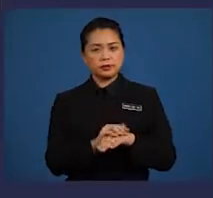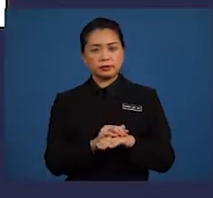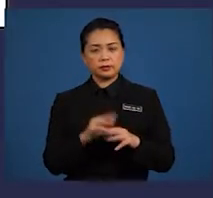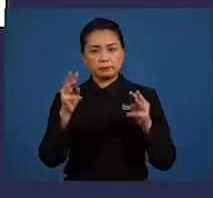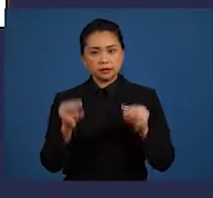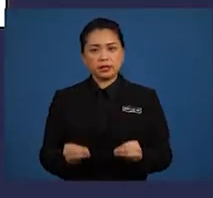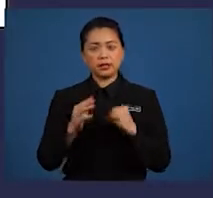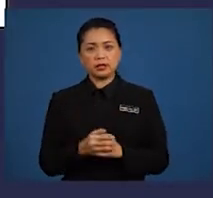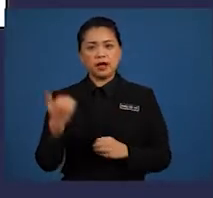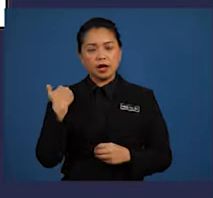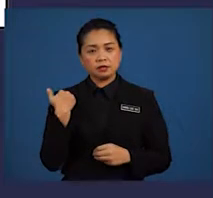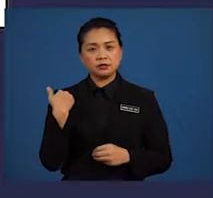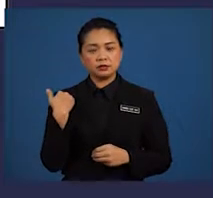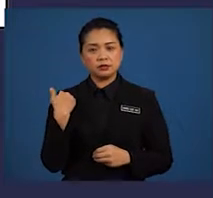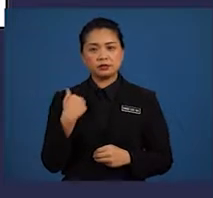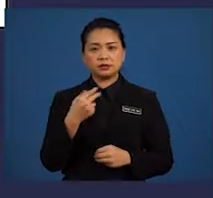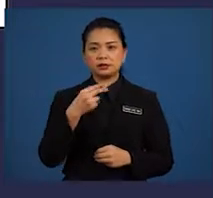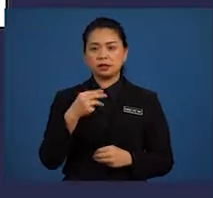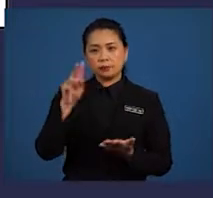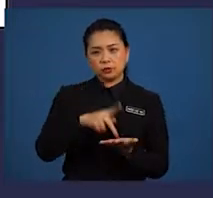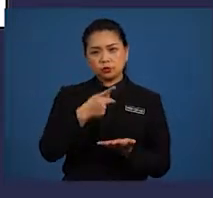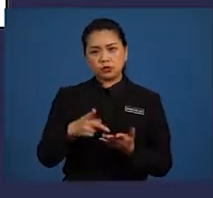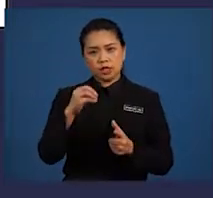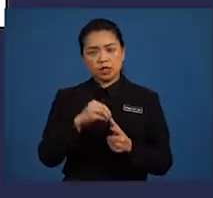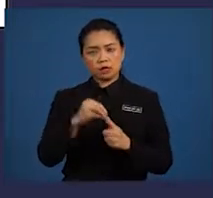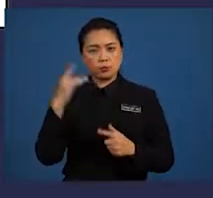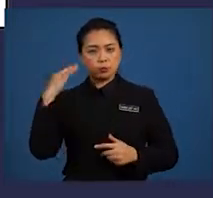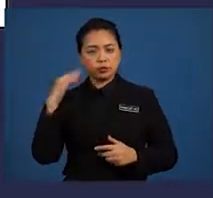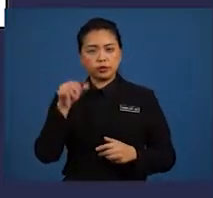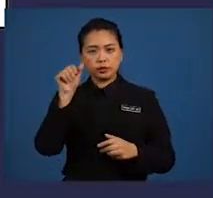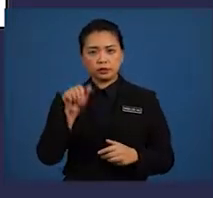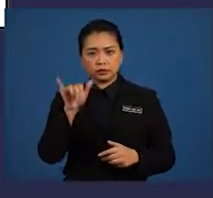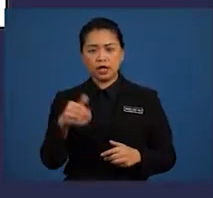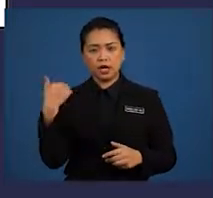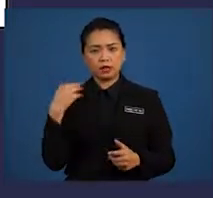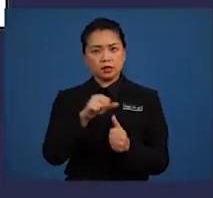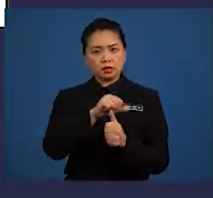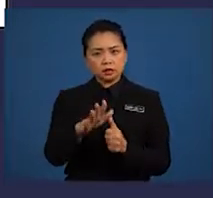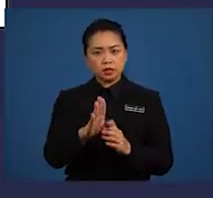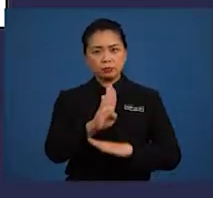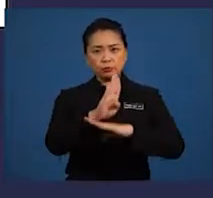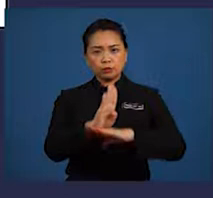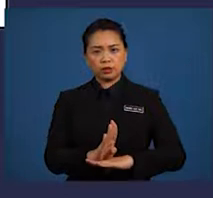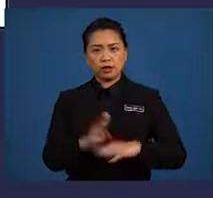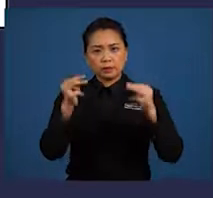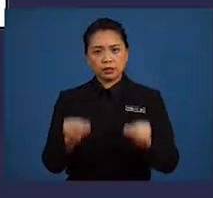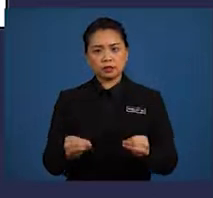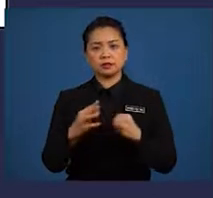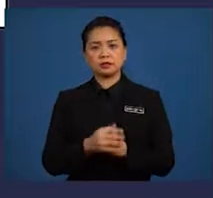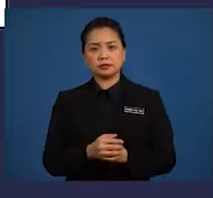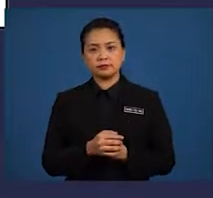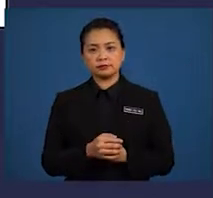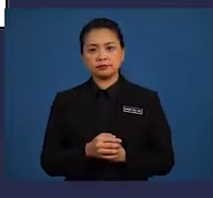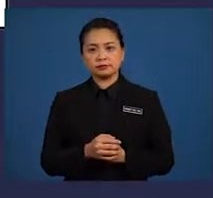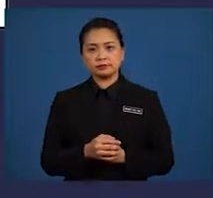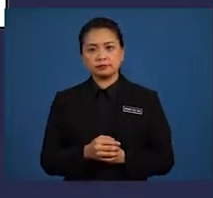terdapat musik atau bunyi-bunyian yang boleh meninggalkan kesan budaya pada masyarakat tertentu